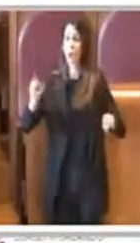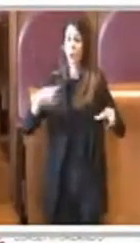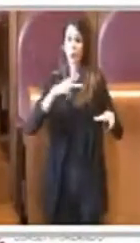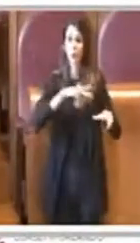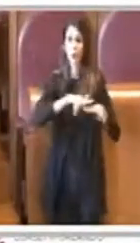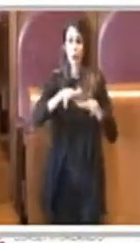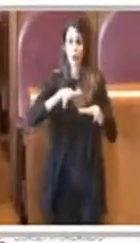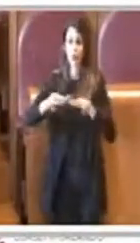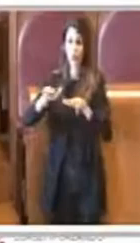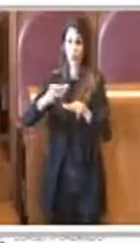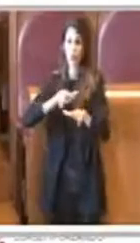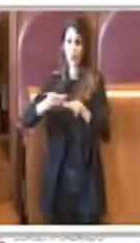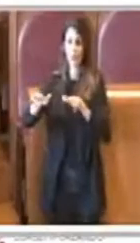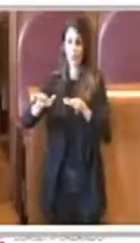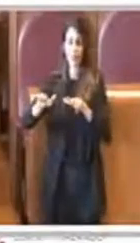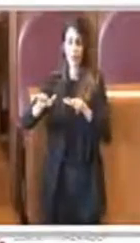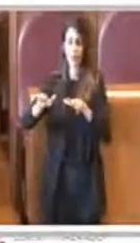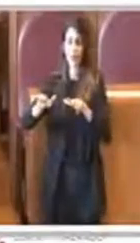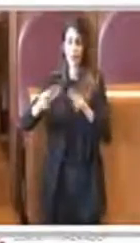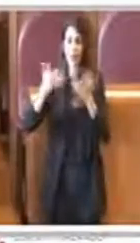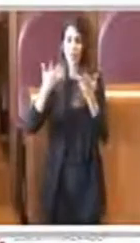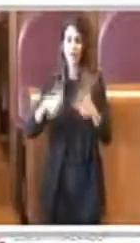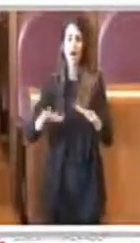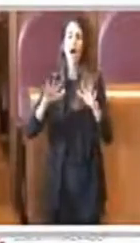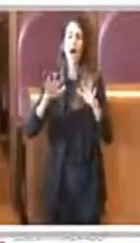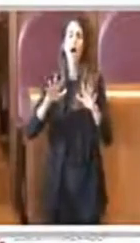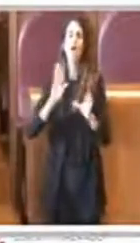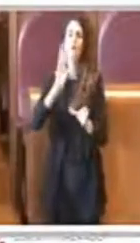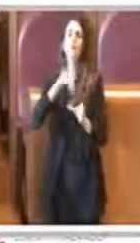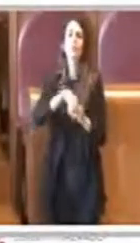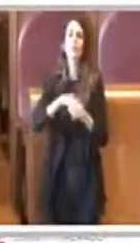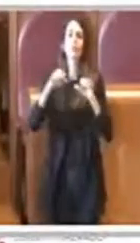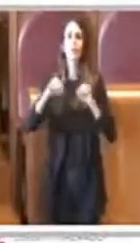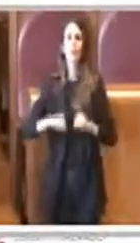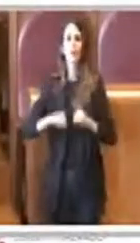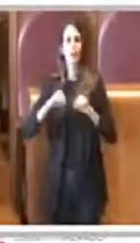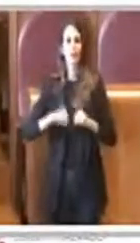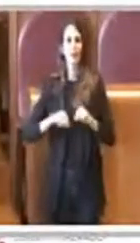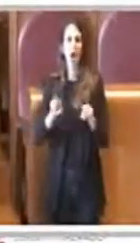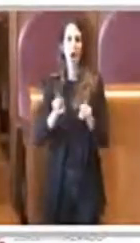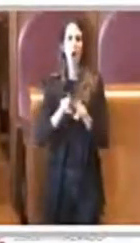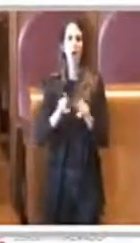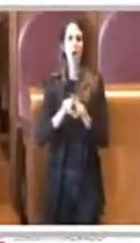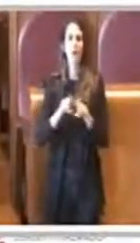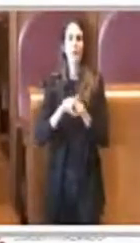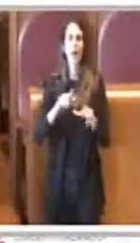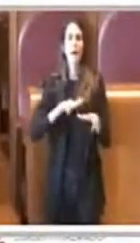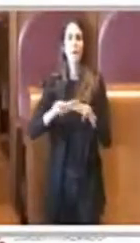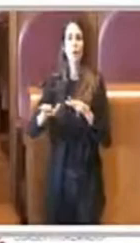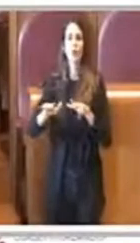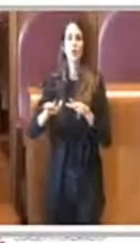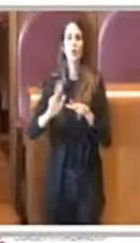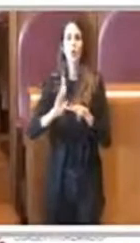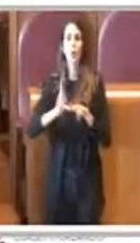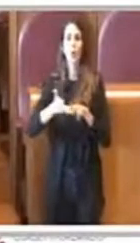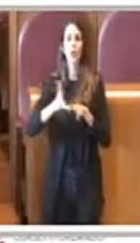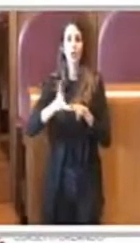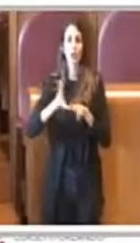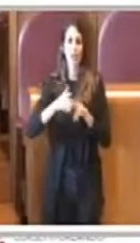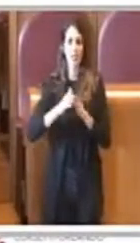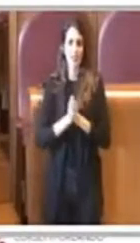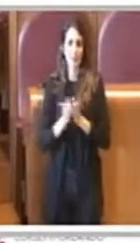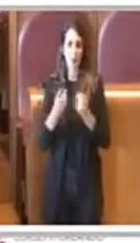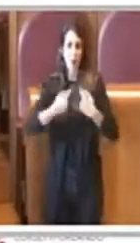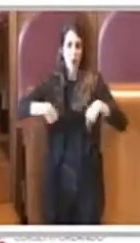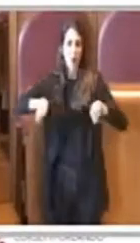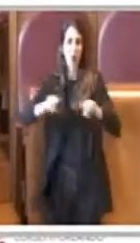dei loro avvisi questa possibilità, ad esempio il municipio 15, come abbiamo affrontato proprio oggi in